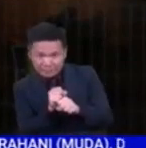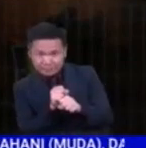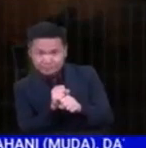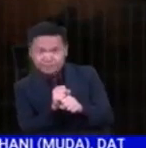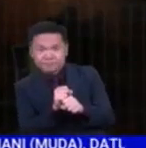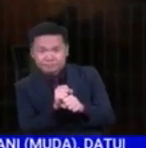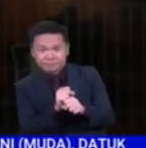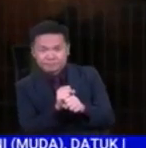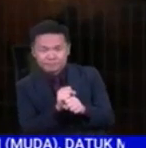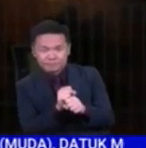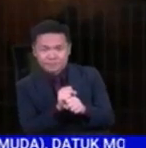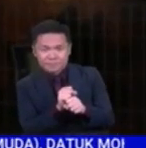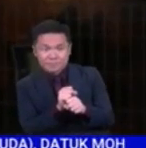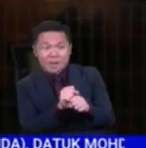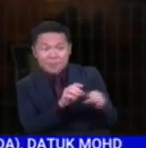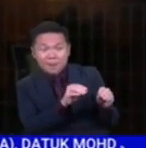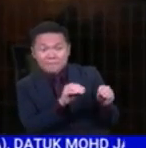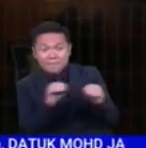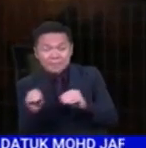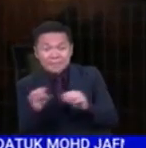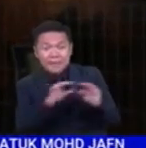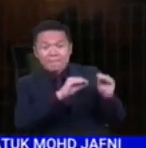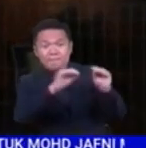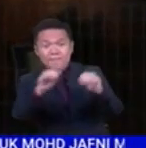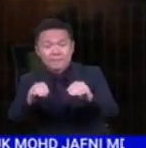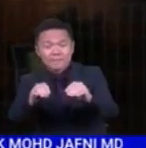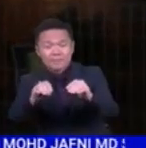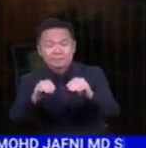untuk memindahkan mereka dengan